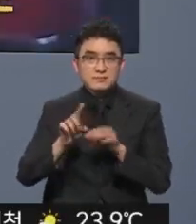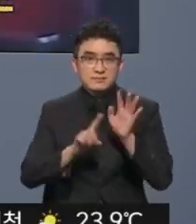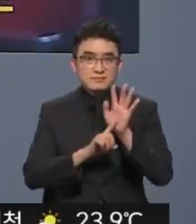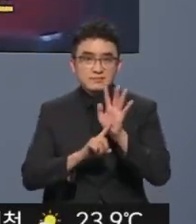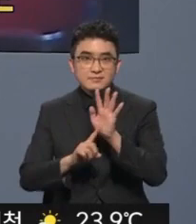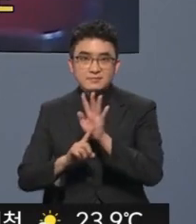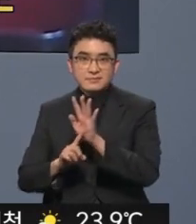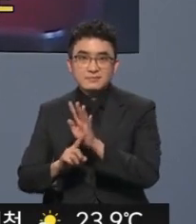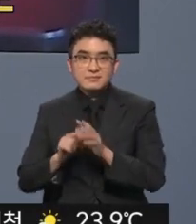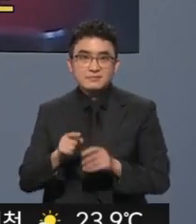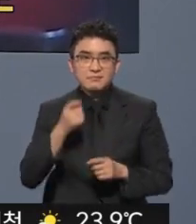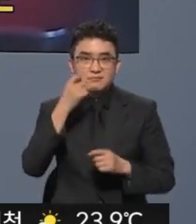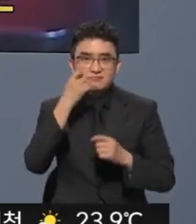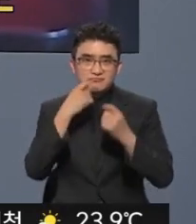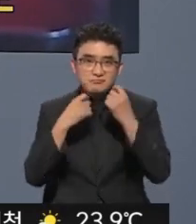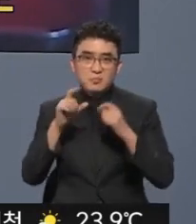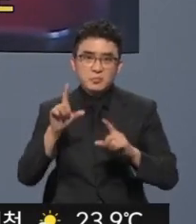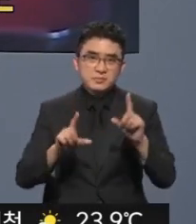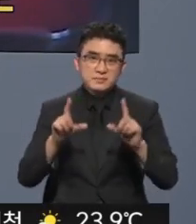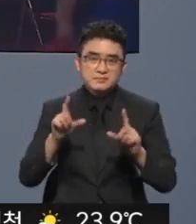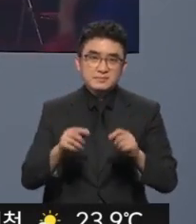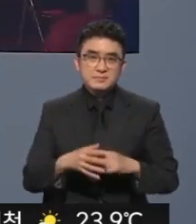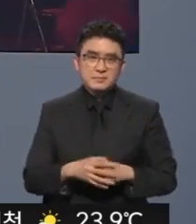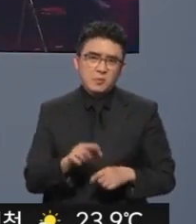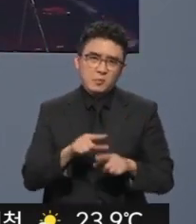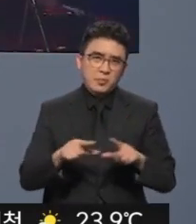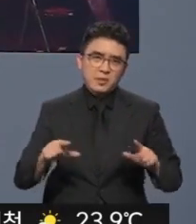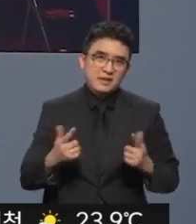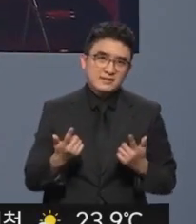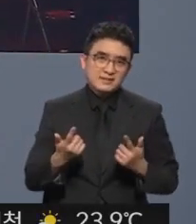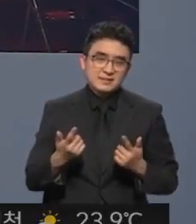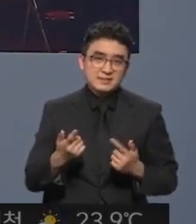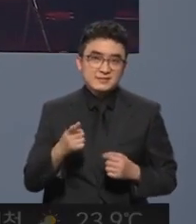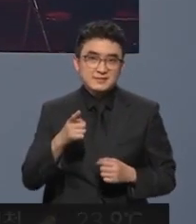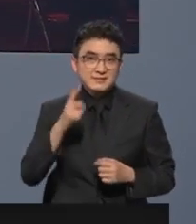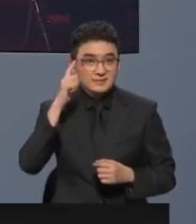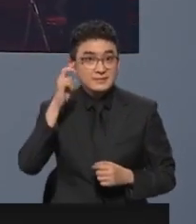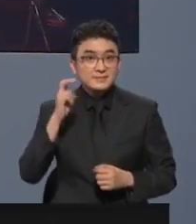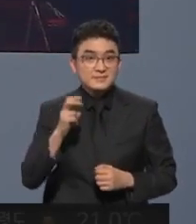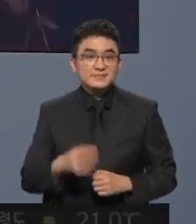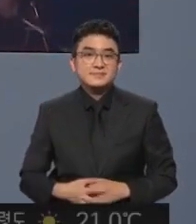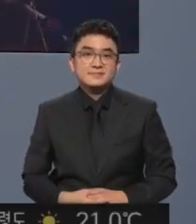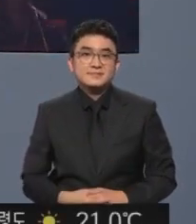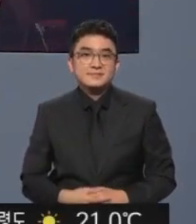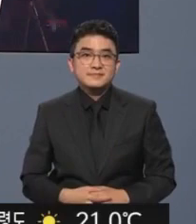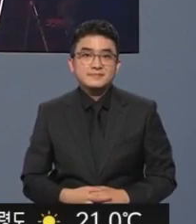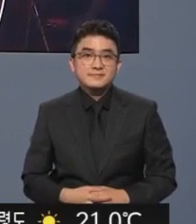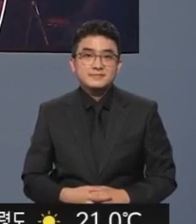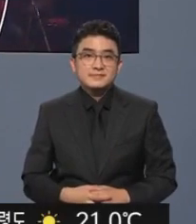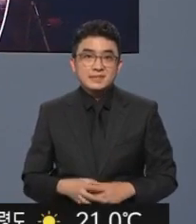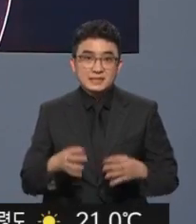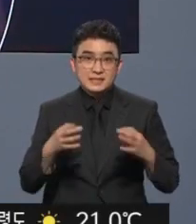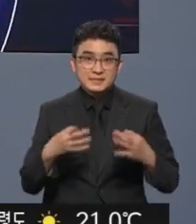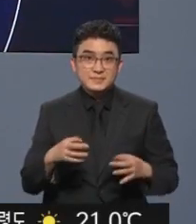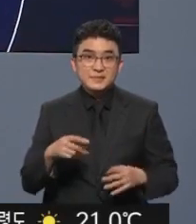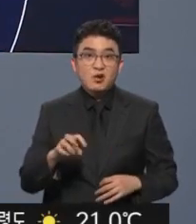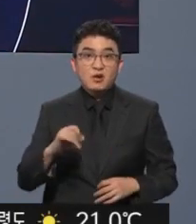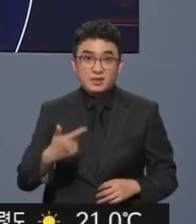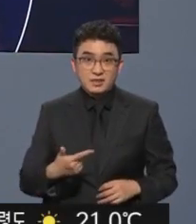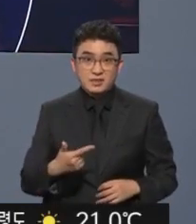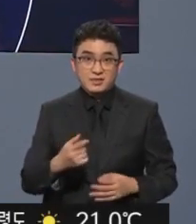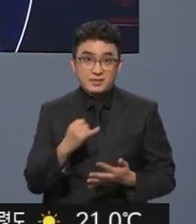모습도이 소녀가 평범한 소녀는 아니란 추측에 힘을 더하고 있습니다 한편 김정은 위원장의 둘째